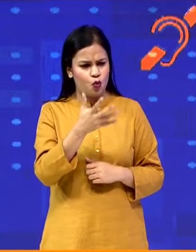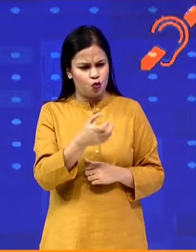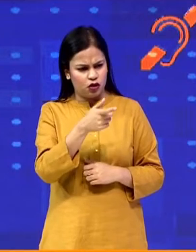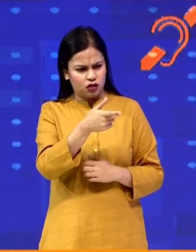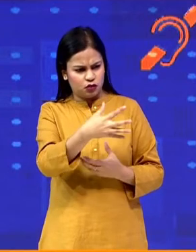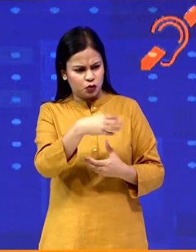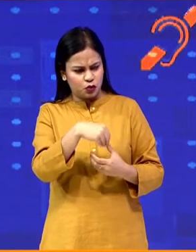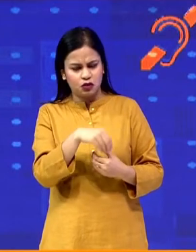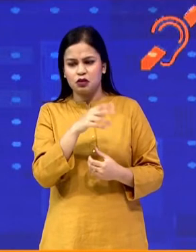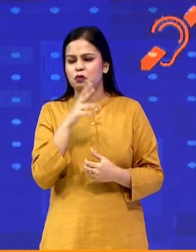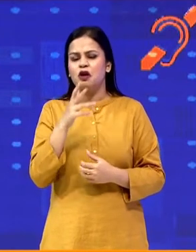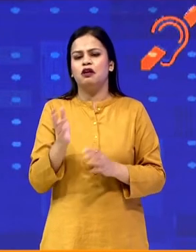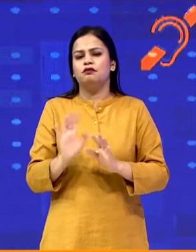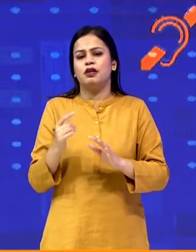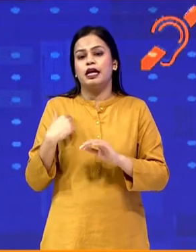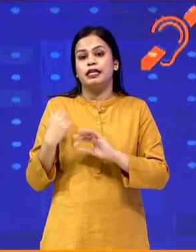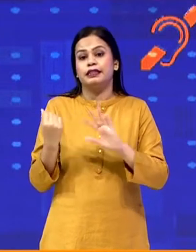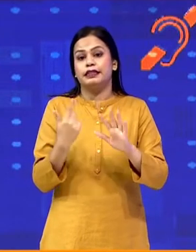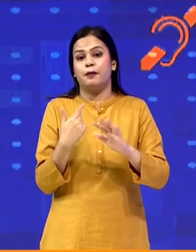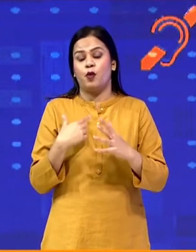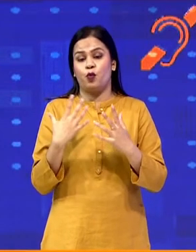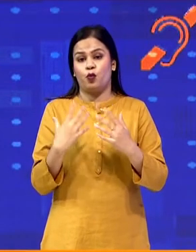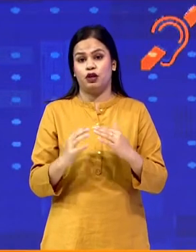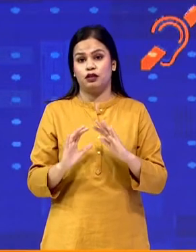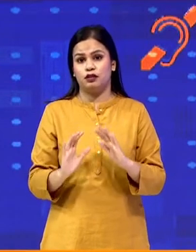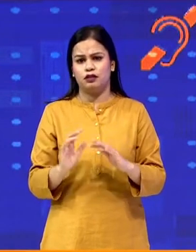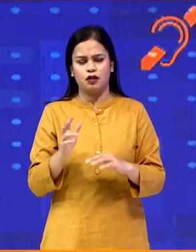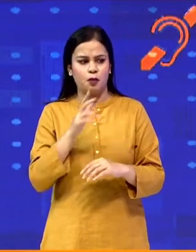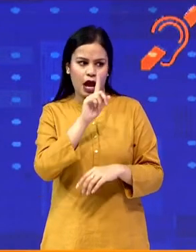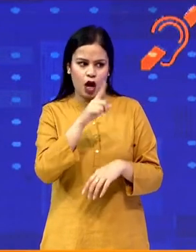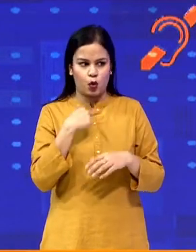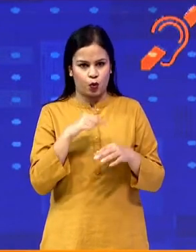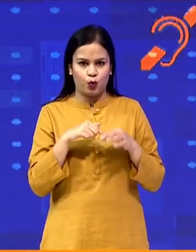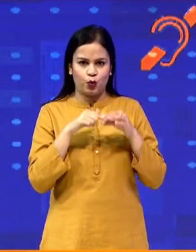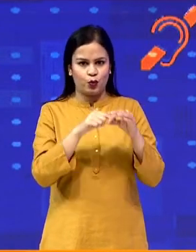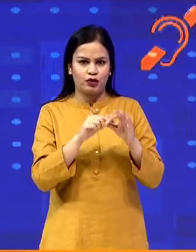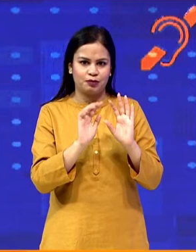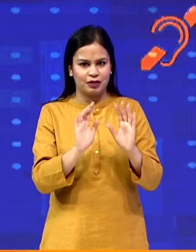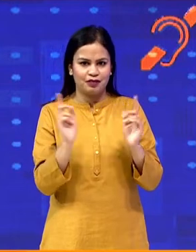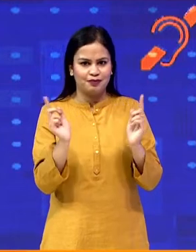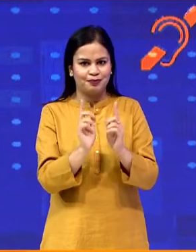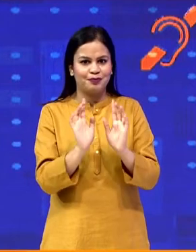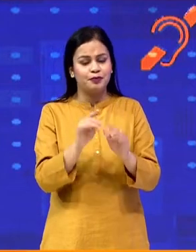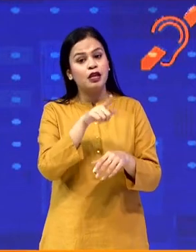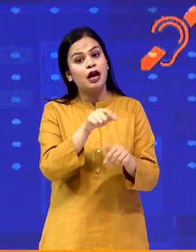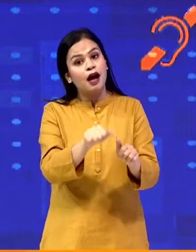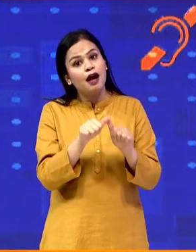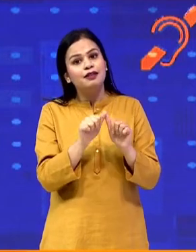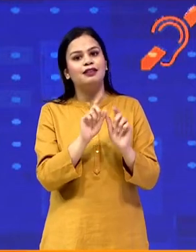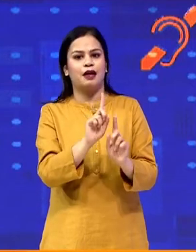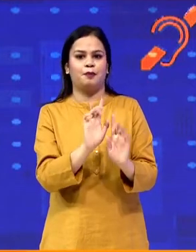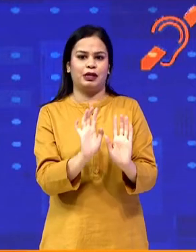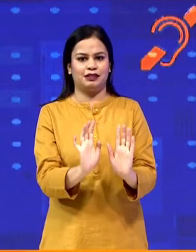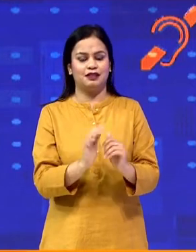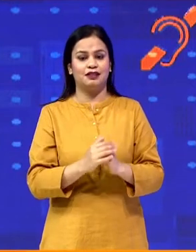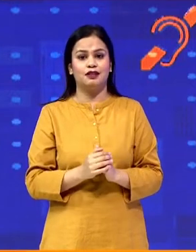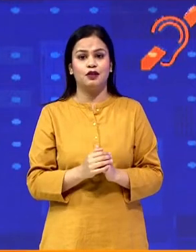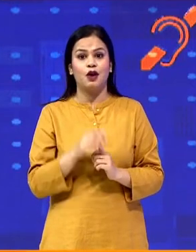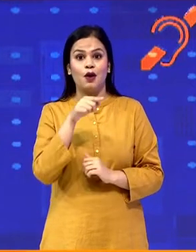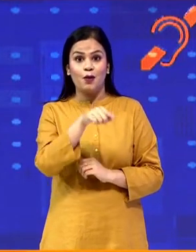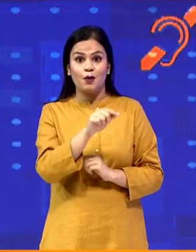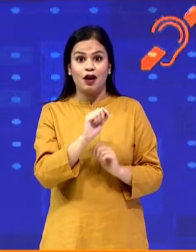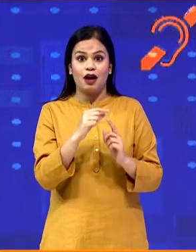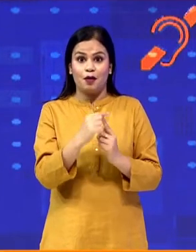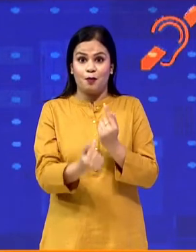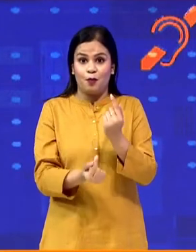नहीं मुझे 6 महीने का दे दो मैंने कहा मैं एक सवाल पूछूंगा आपसे उसका जवाब दीजिए आप राजनीति